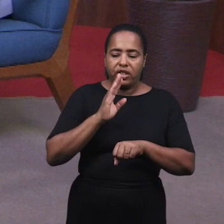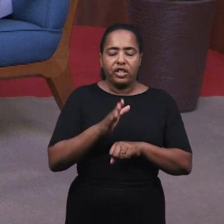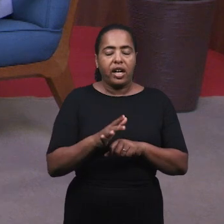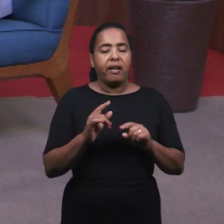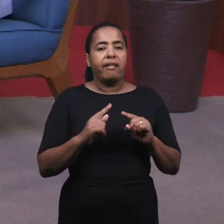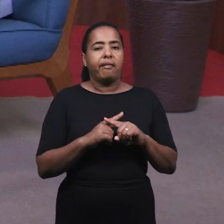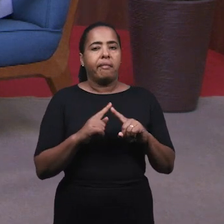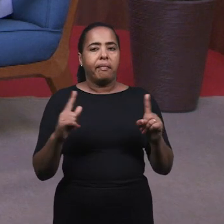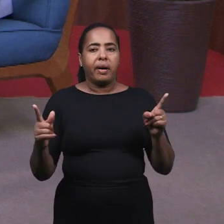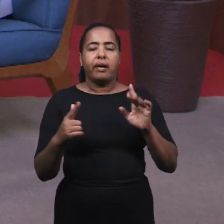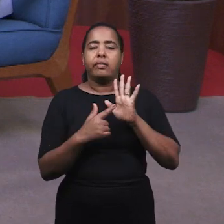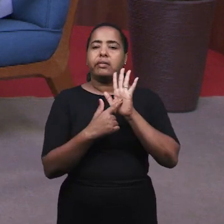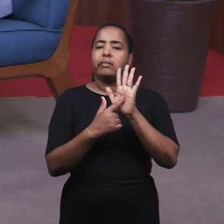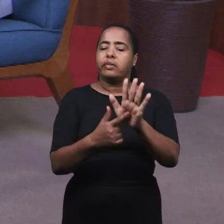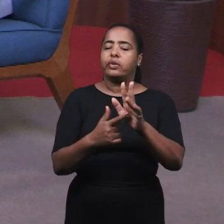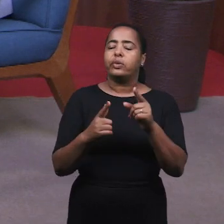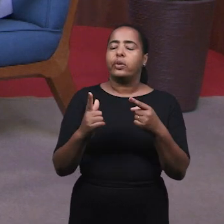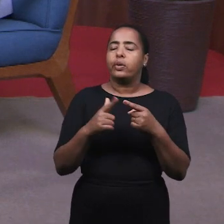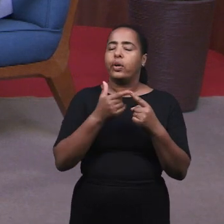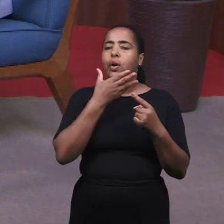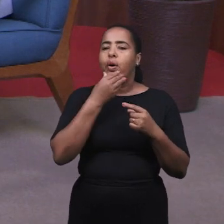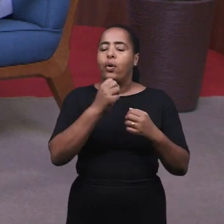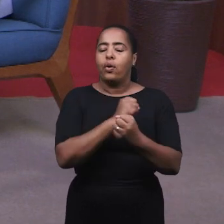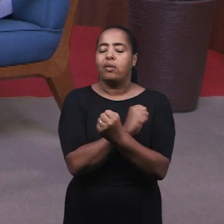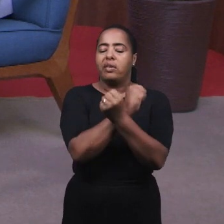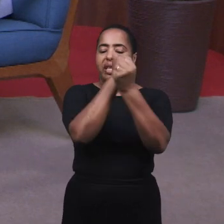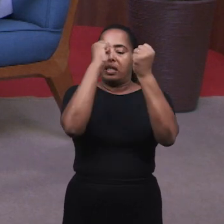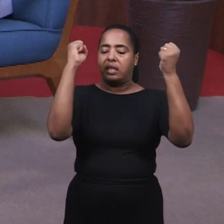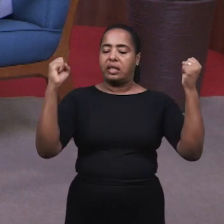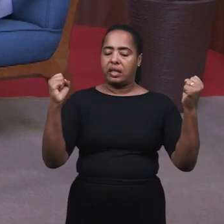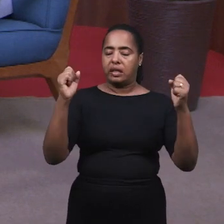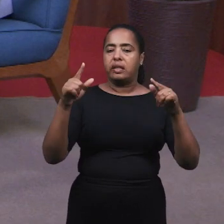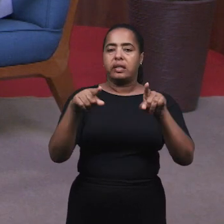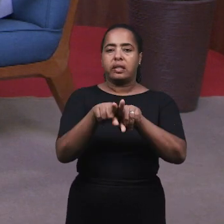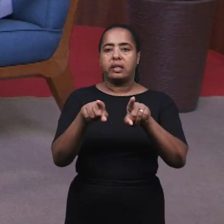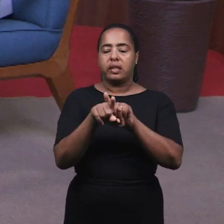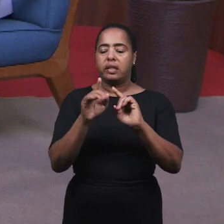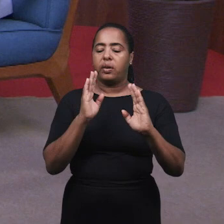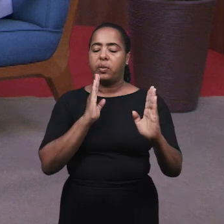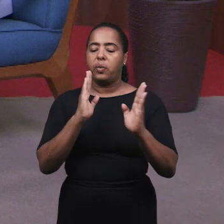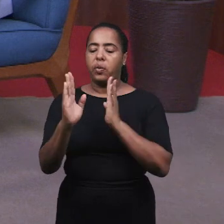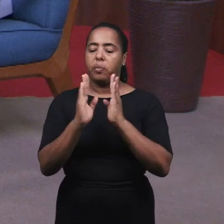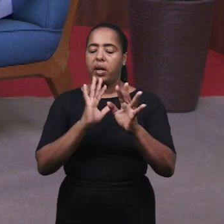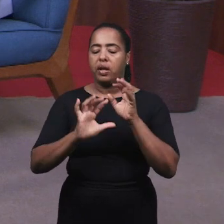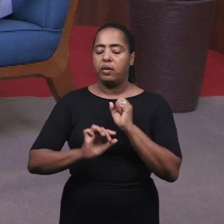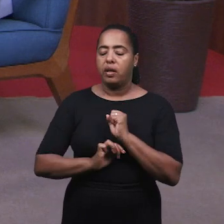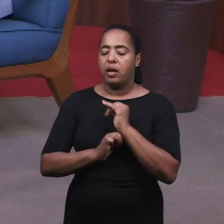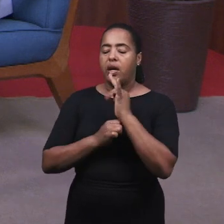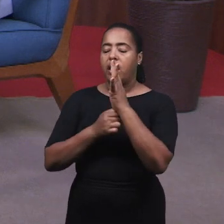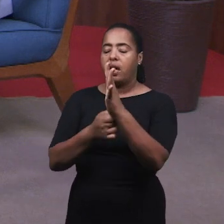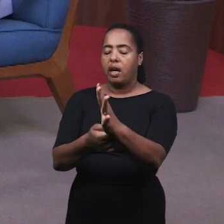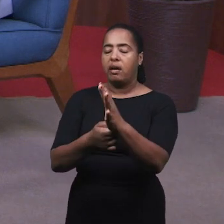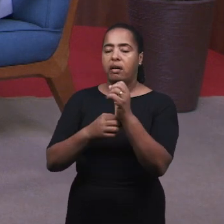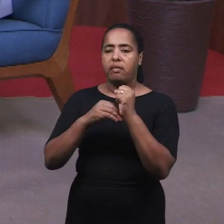sur Samson et sur ce moment de la révélation ici, de l'énigme. Quel est